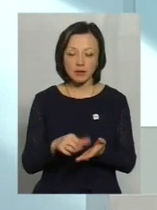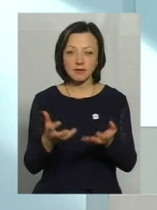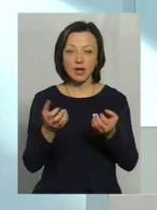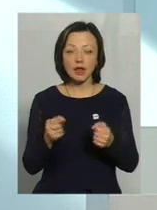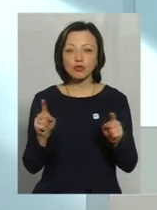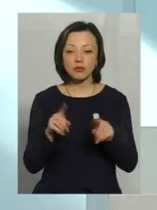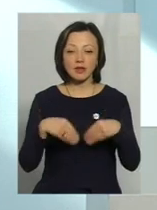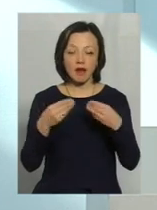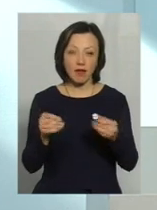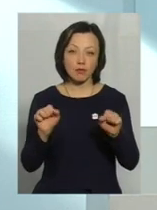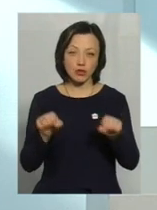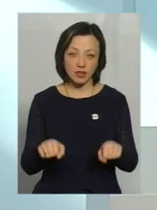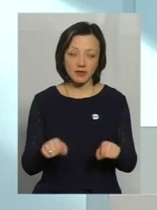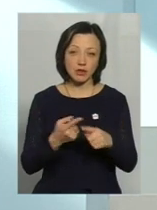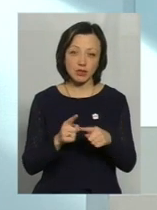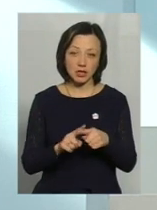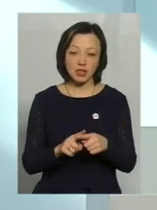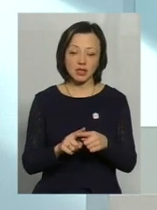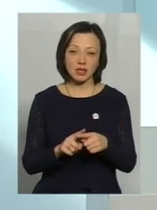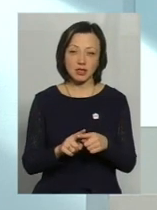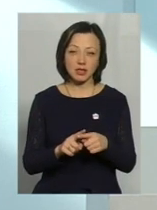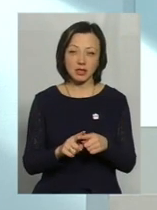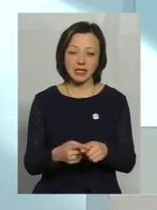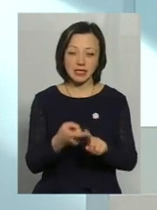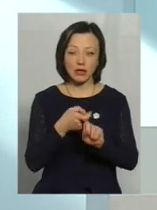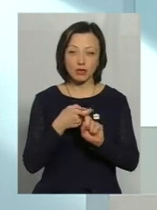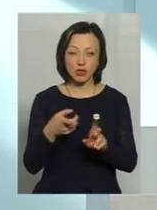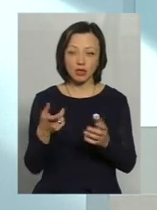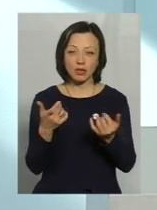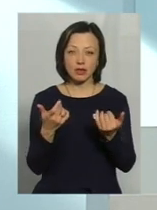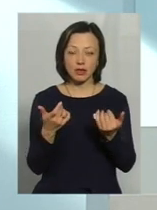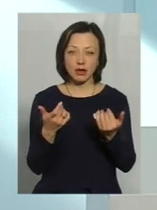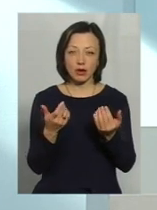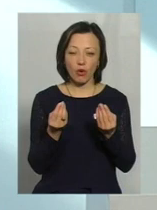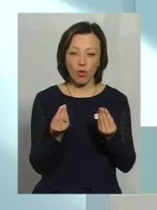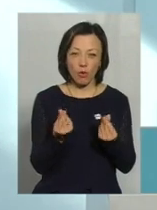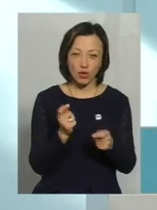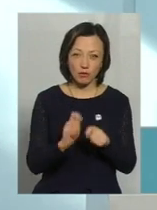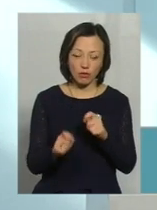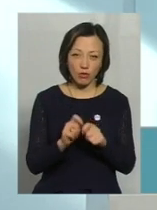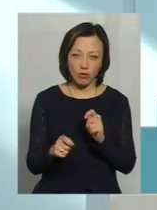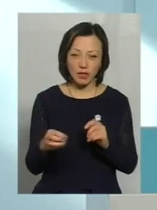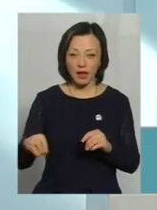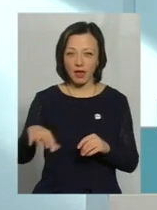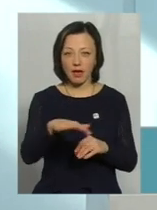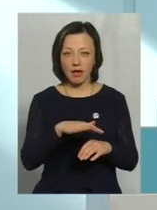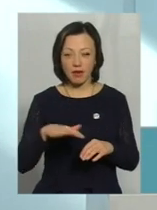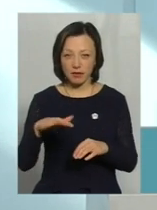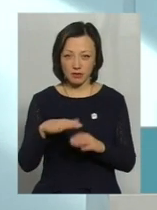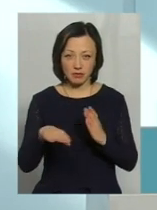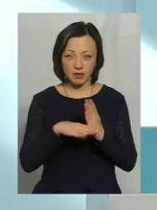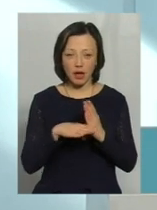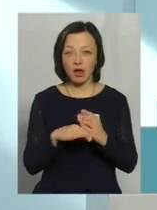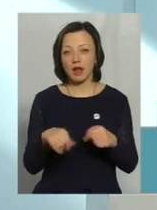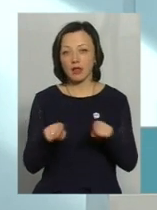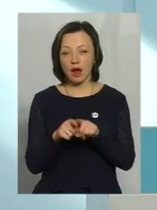які би давали би можливість сьогодні залучити як і спонсорські кошти європейських донорів,